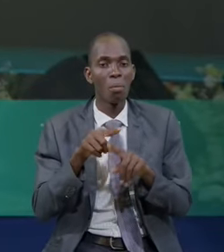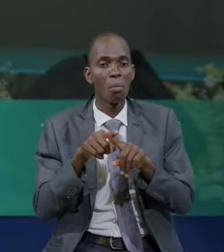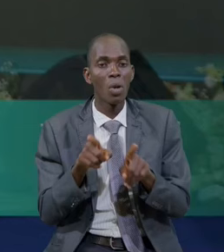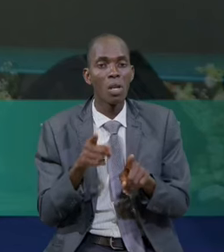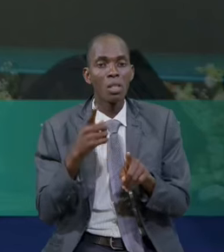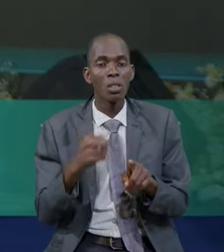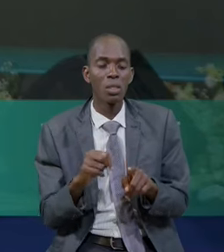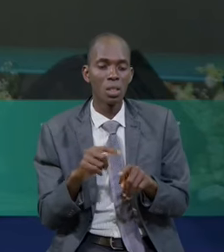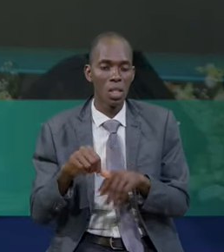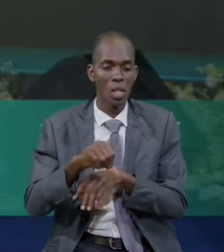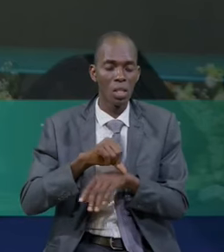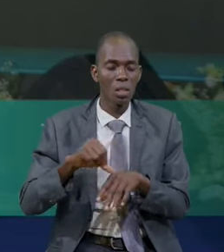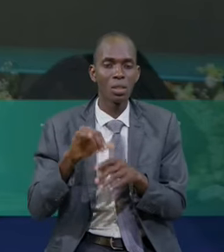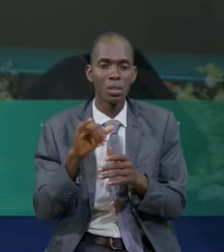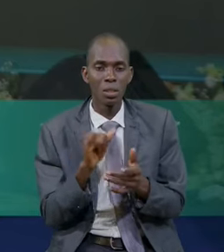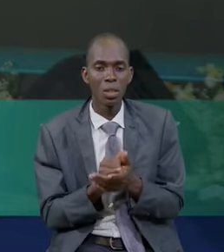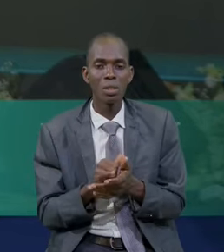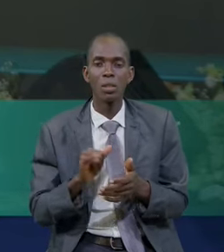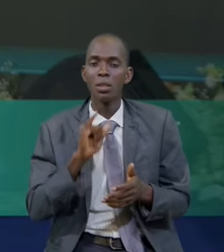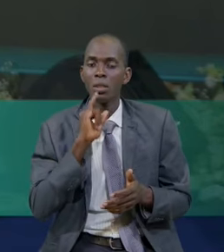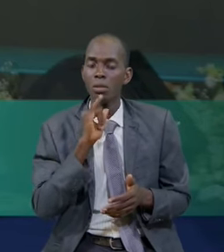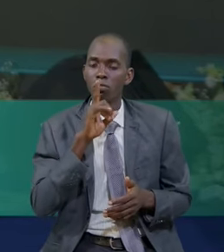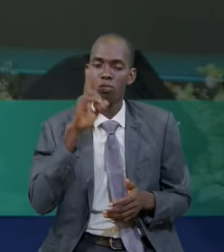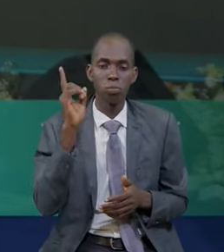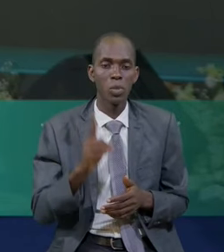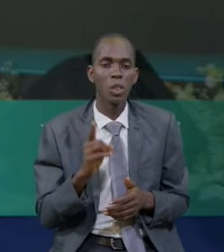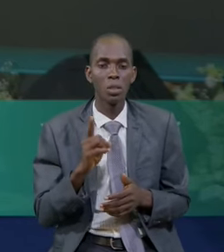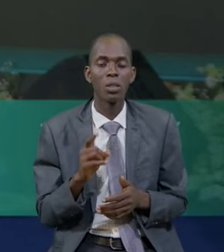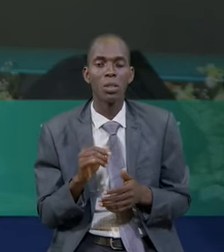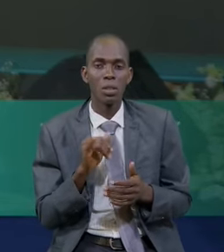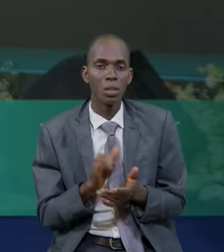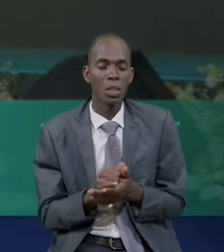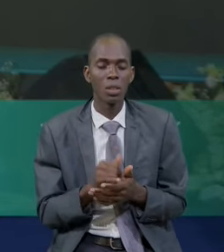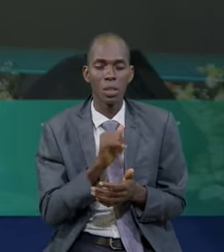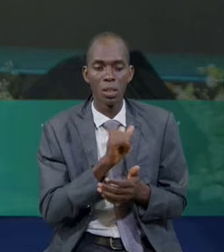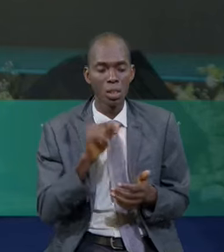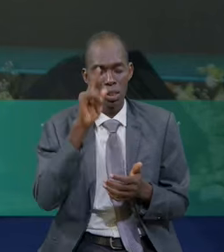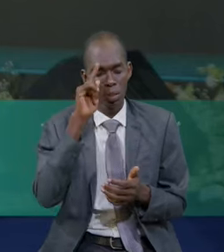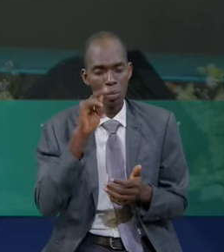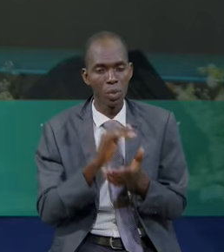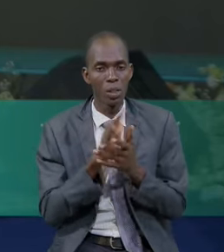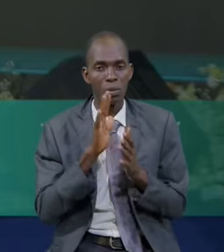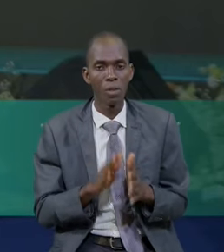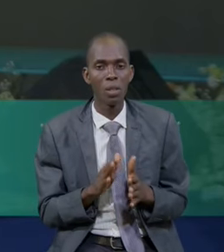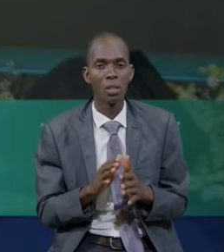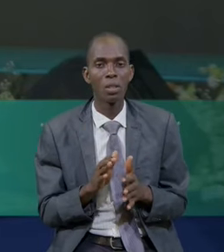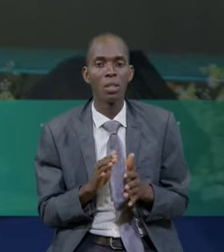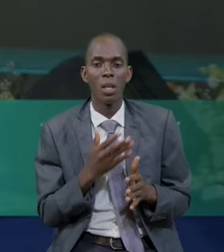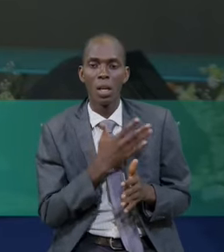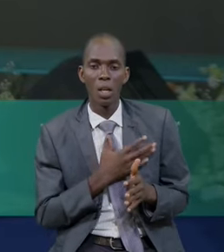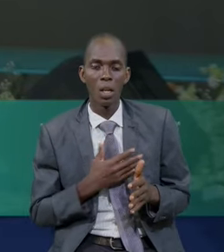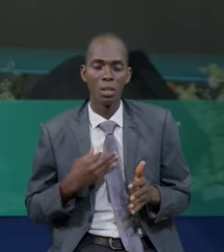l'onction qui assure, qui garantit que les brebis sont en